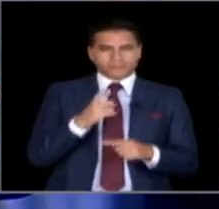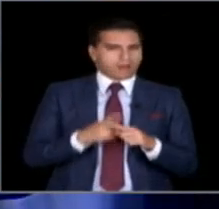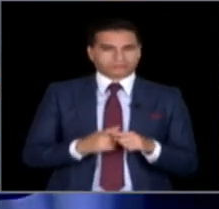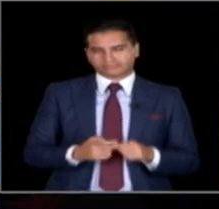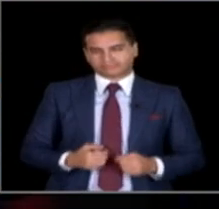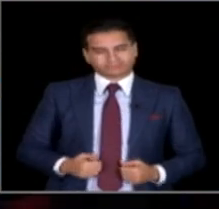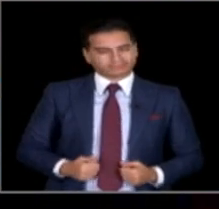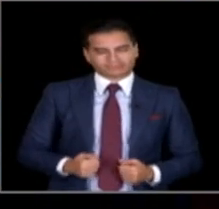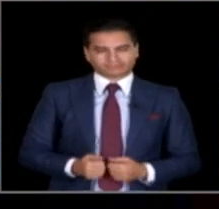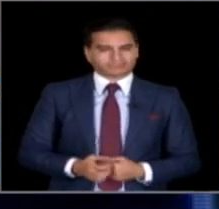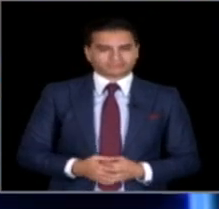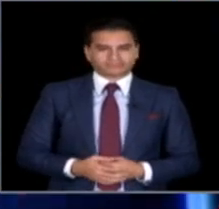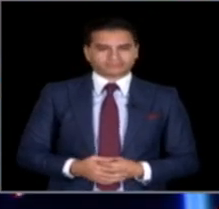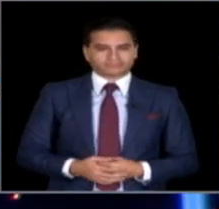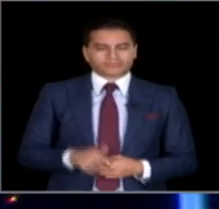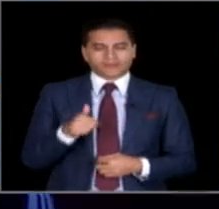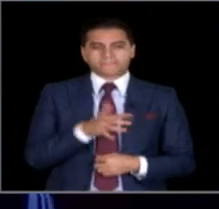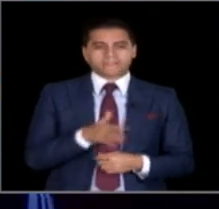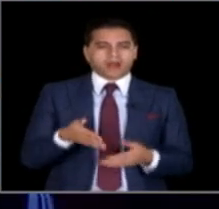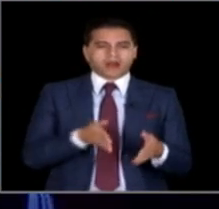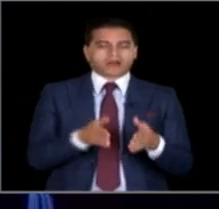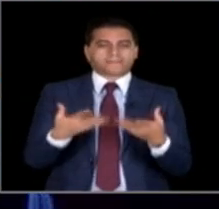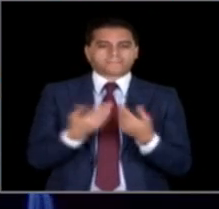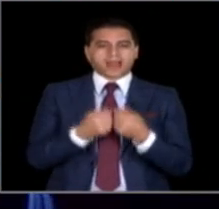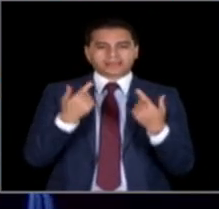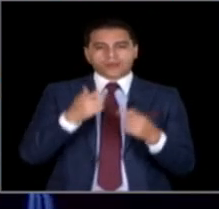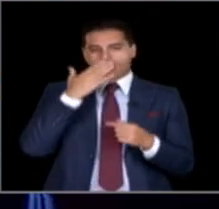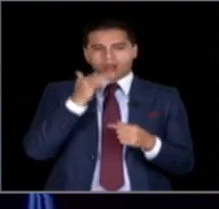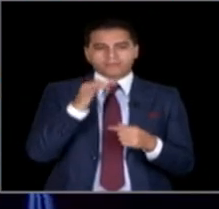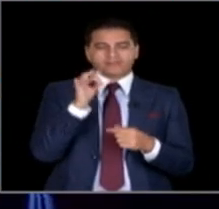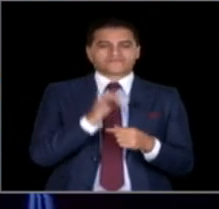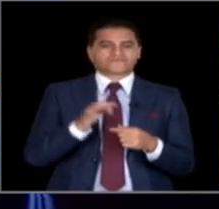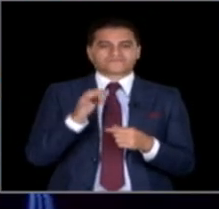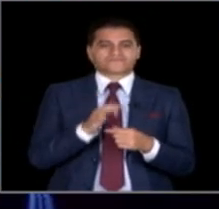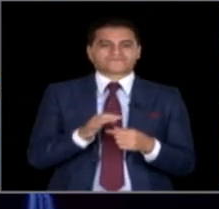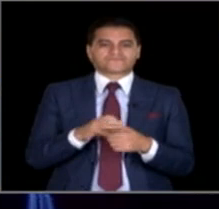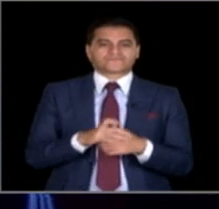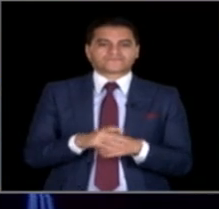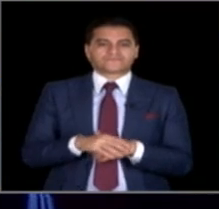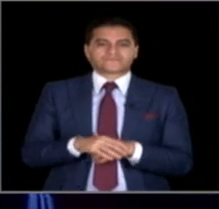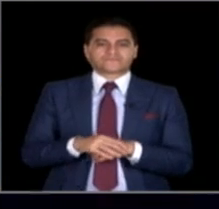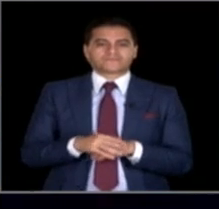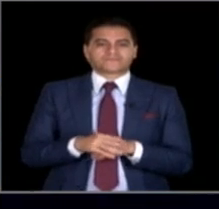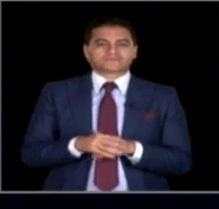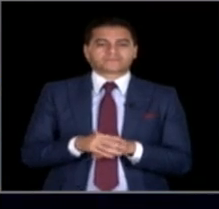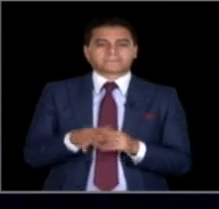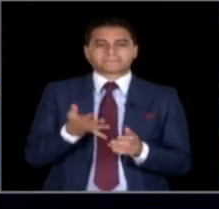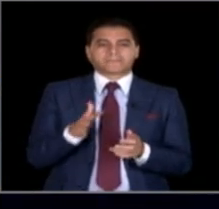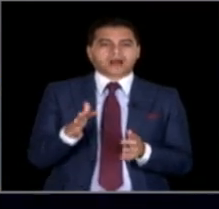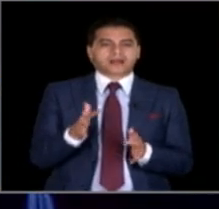خاطئة. النهر ده في دولة عربية. رضا بحر